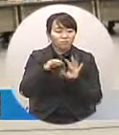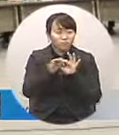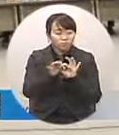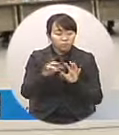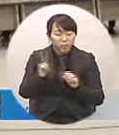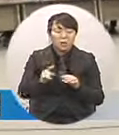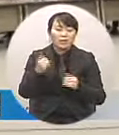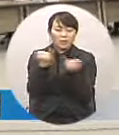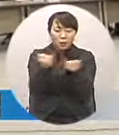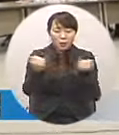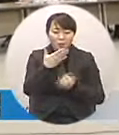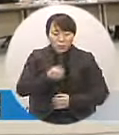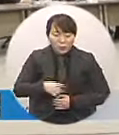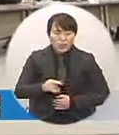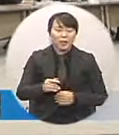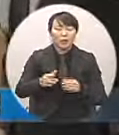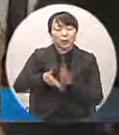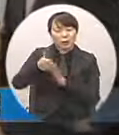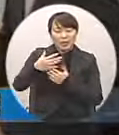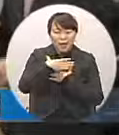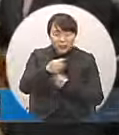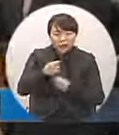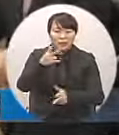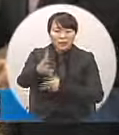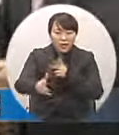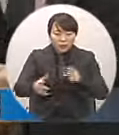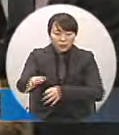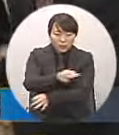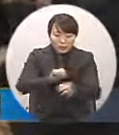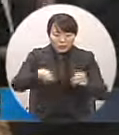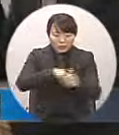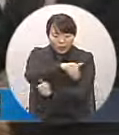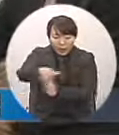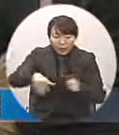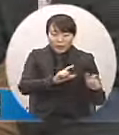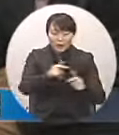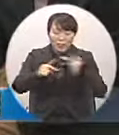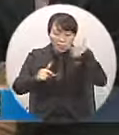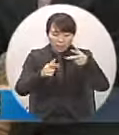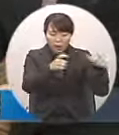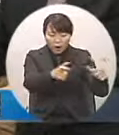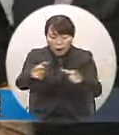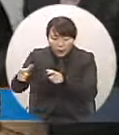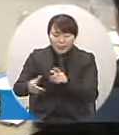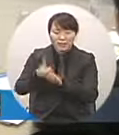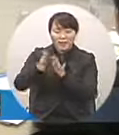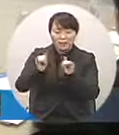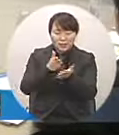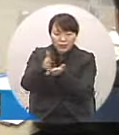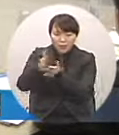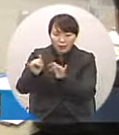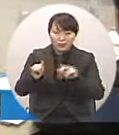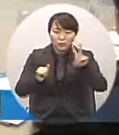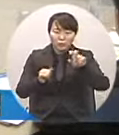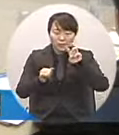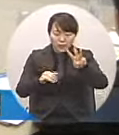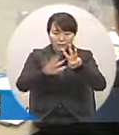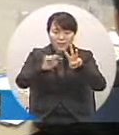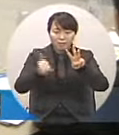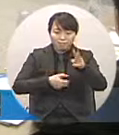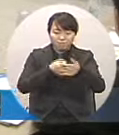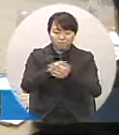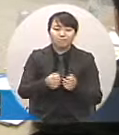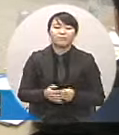시민참여옴부즈만은 여성복지, 도시안전, 산업경제, 생활환경 등 7개 분야별 시민 전문가 23명으로